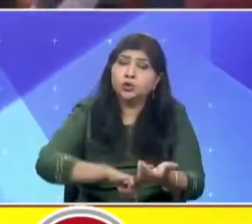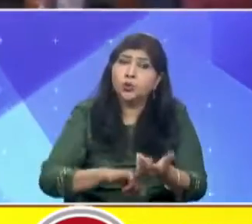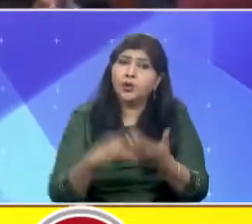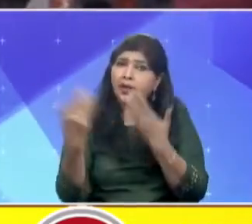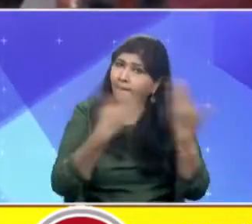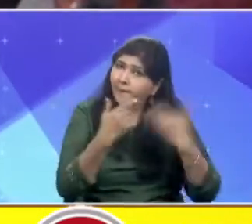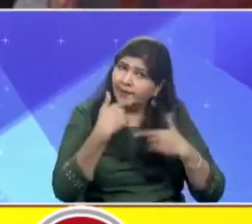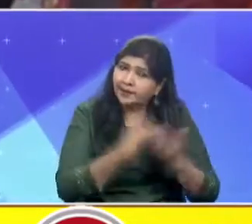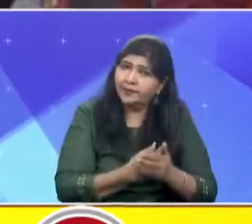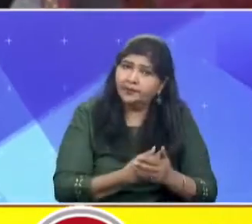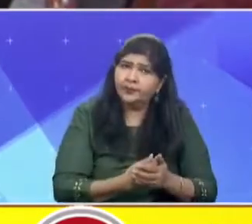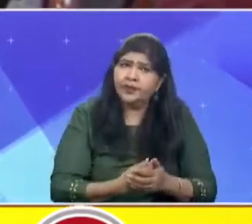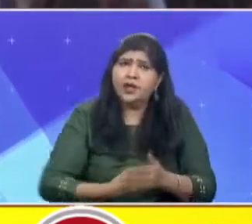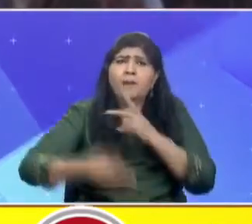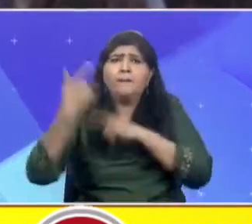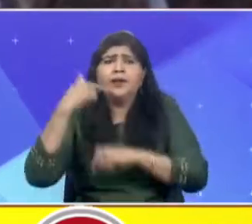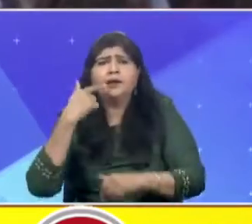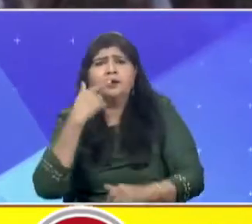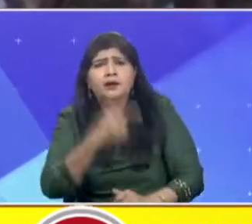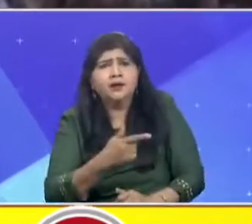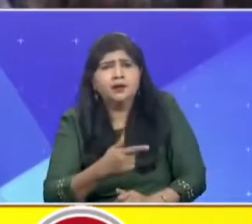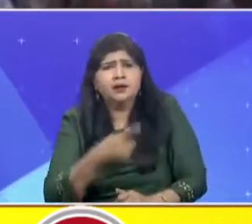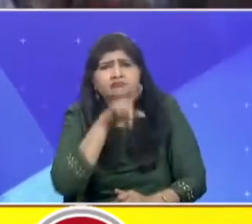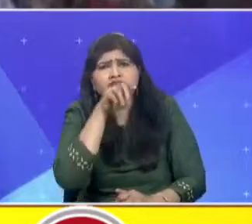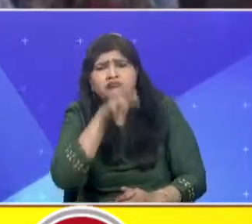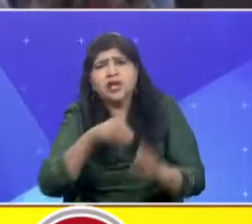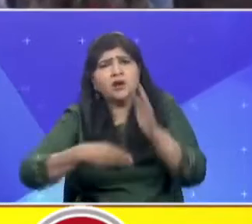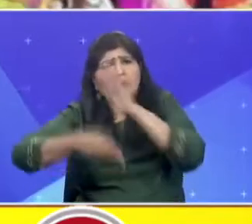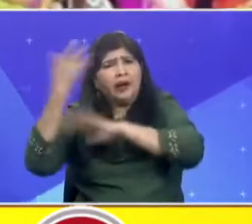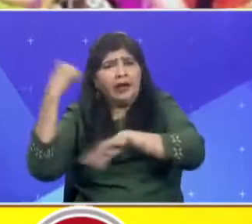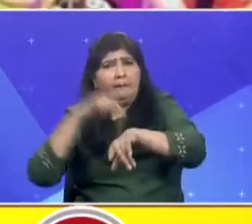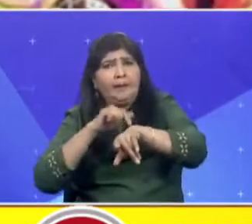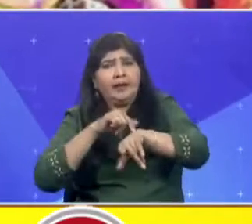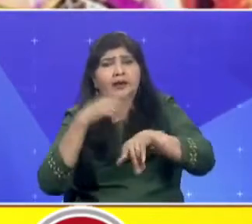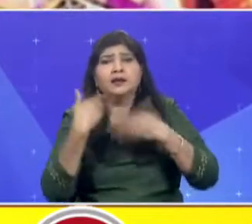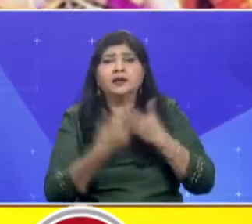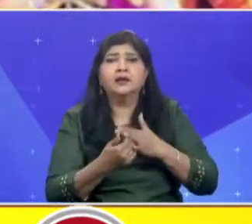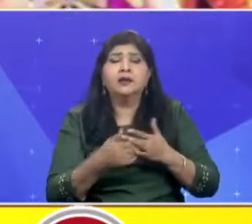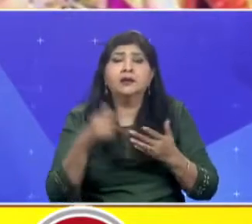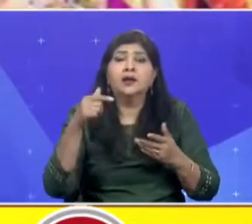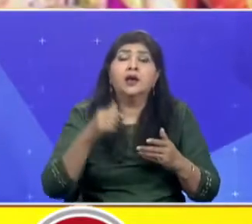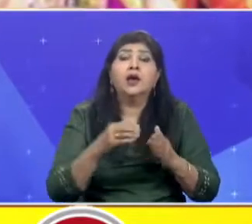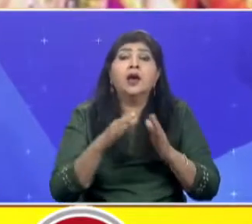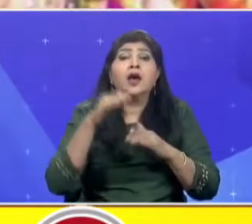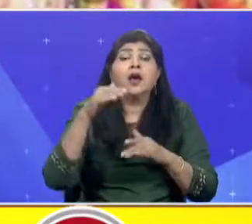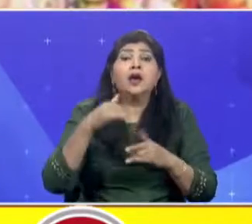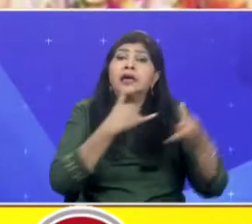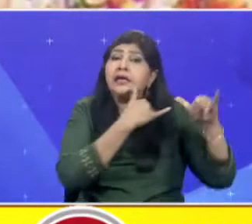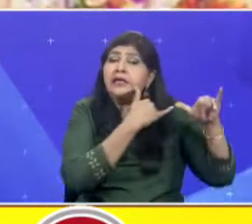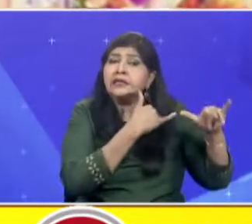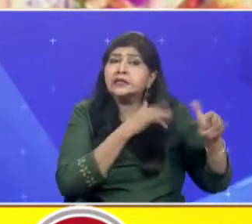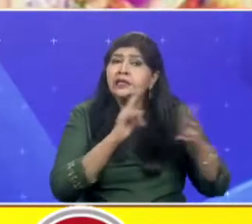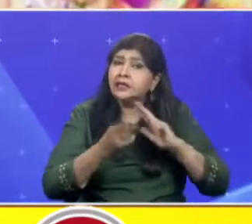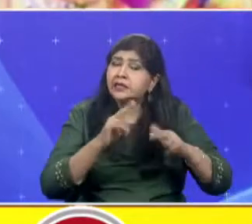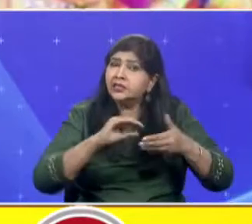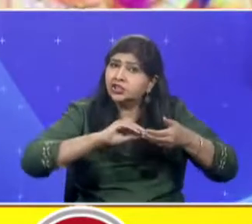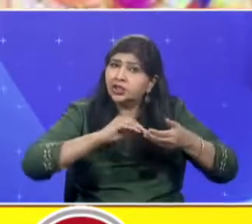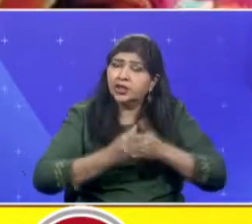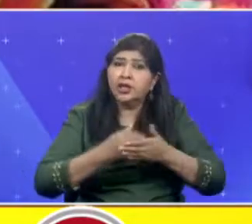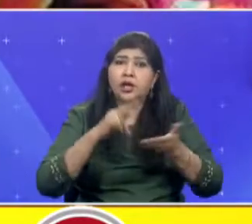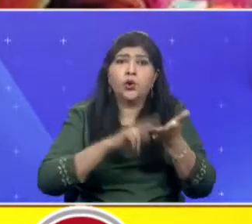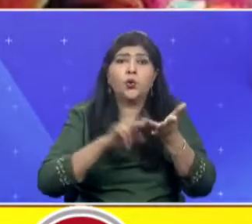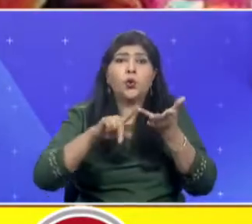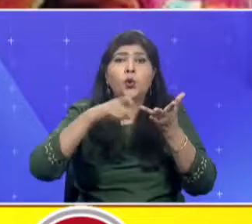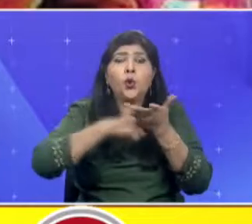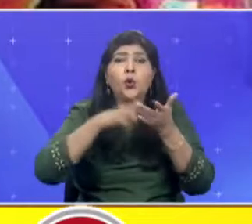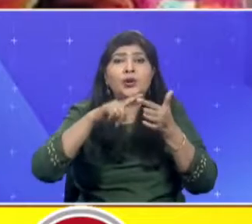है। कहा जाता है कि हजारों वर्ष पूर्व भगवान श्री कृष्ण का विवाह नॉर्थ ईस्ट